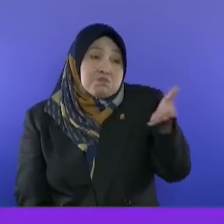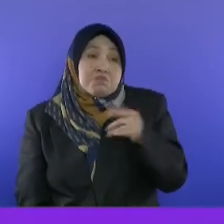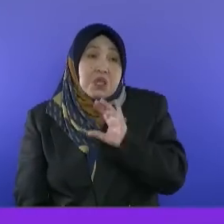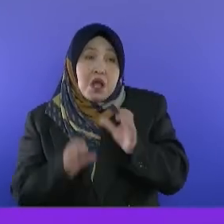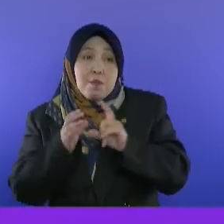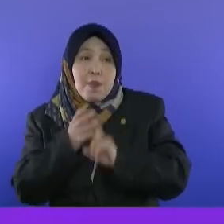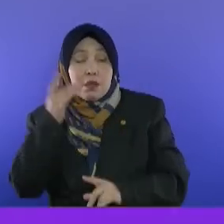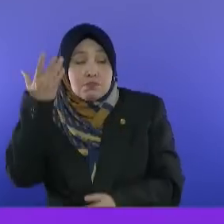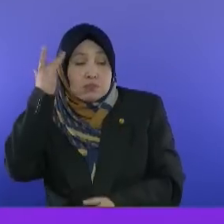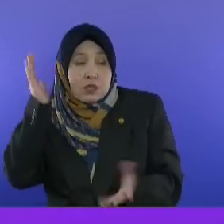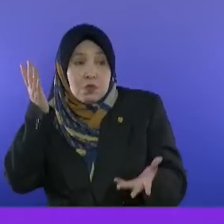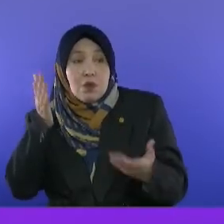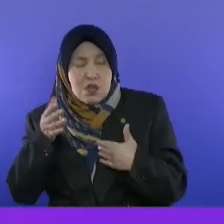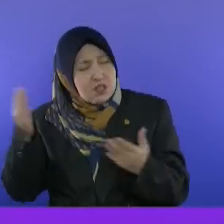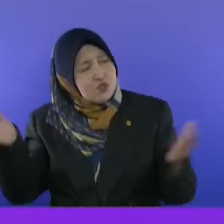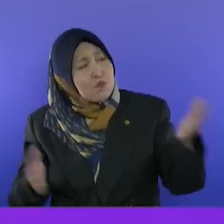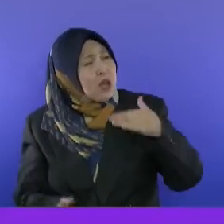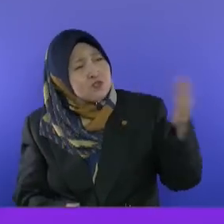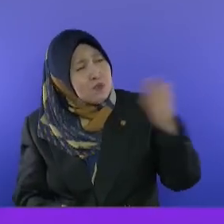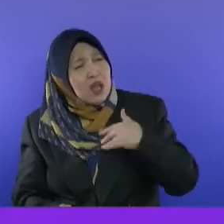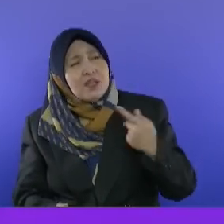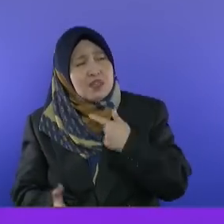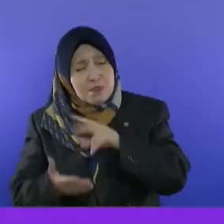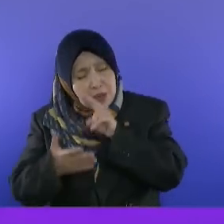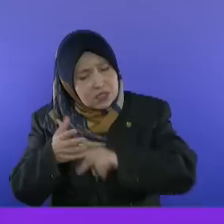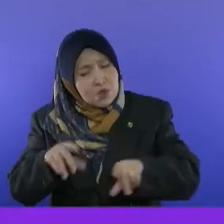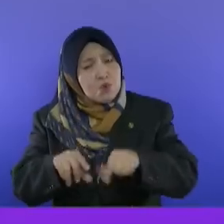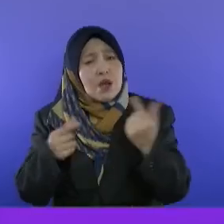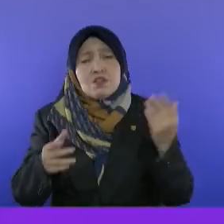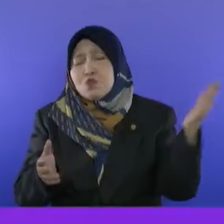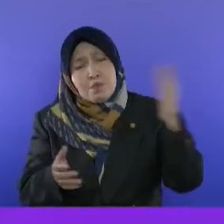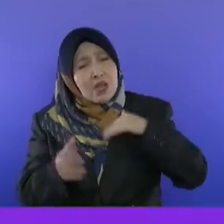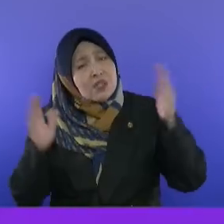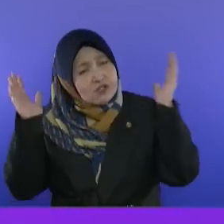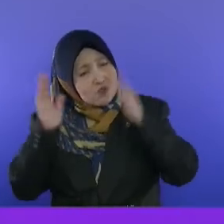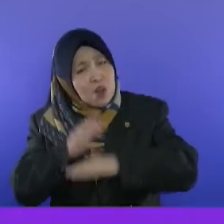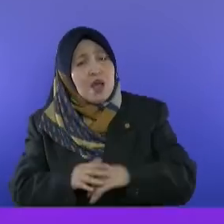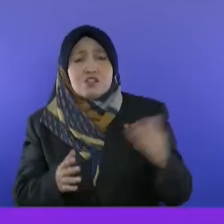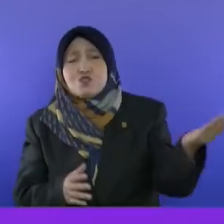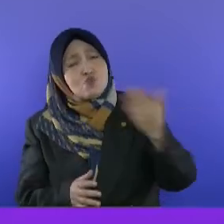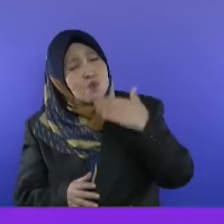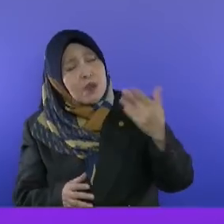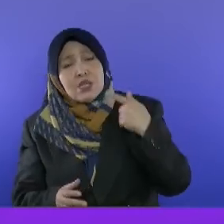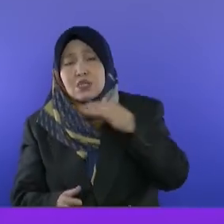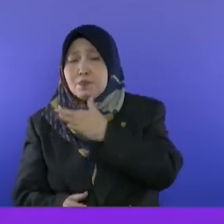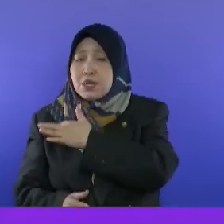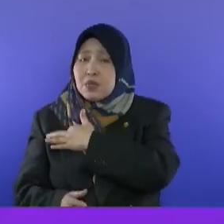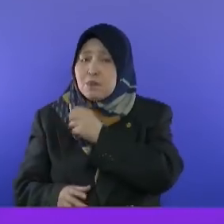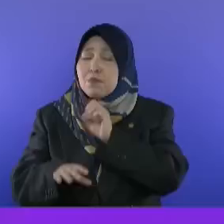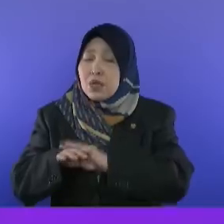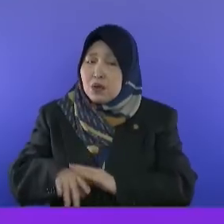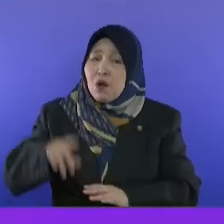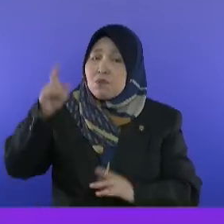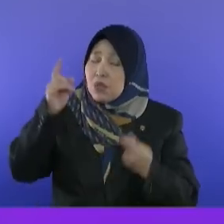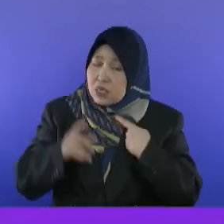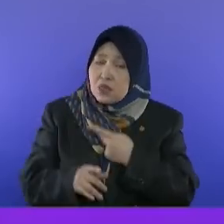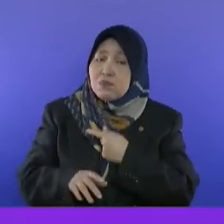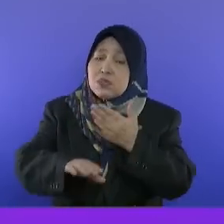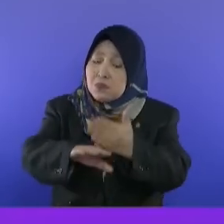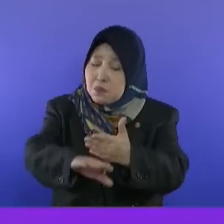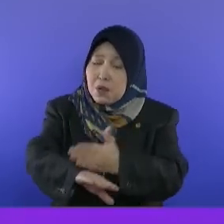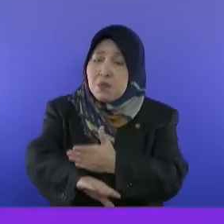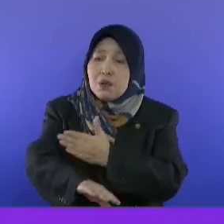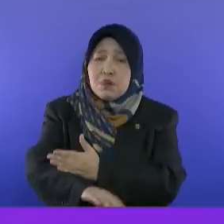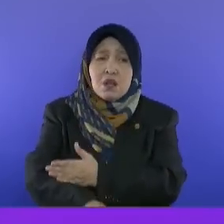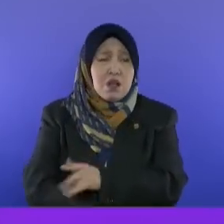bawa dia jumlah kita baca Quran jumlah kita salat jumlah kita beriman kepada Allah kita ini kenaikan